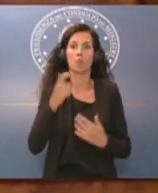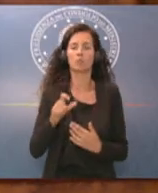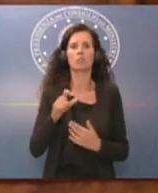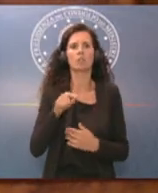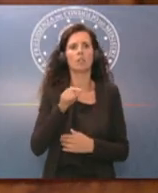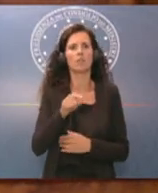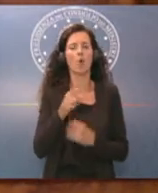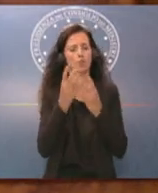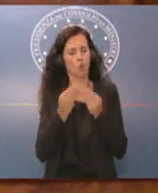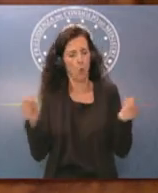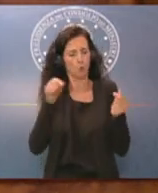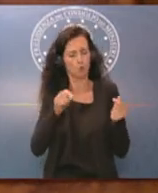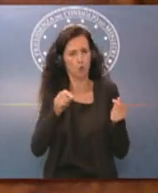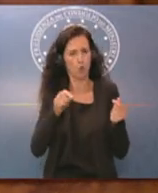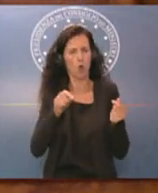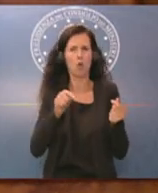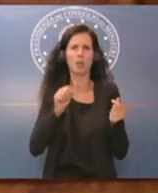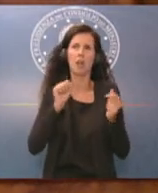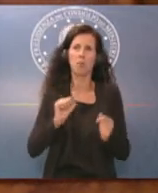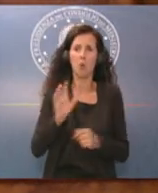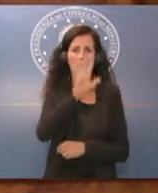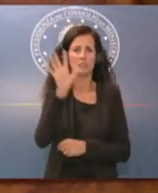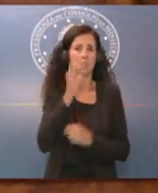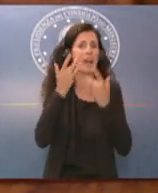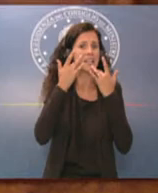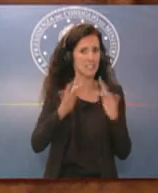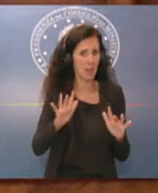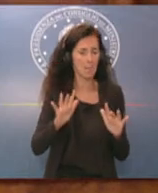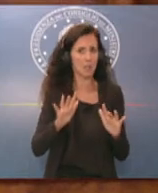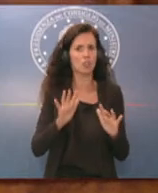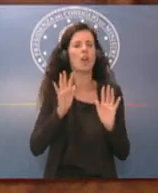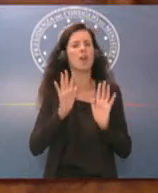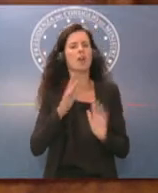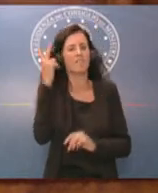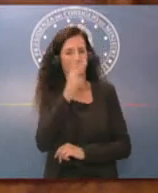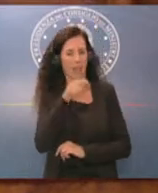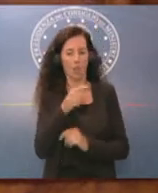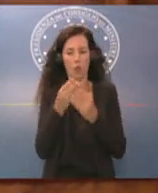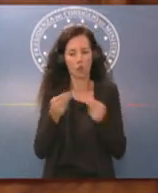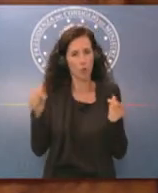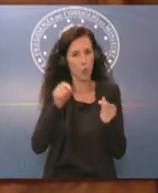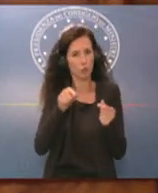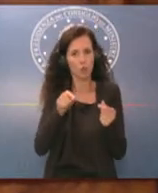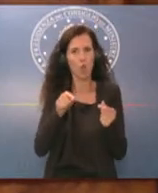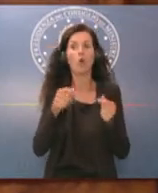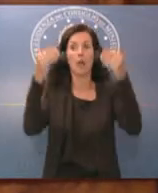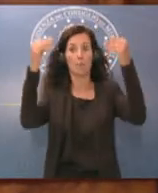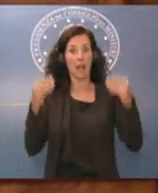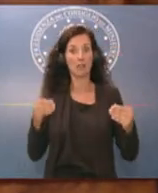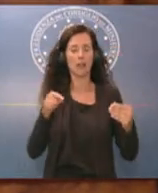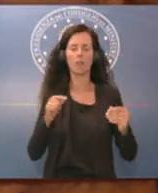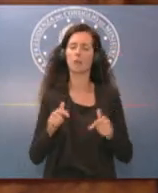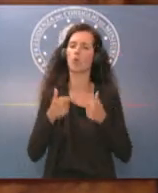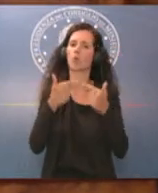soluzione che può sembrare magari semplice per certi versi, ma in realtà nella sua semplicità questa piattaforma risolve